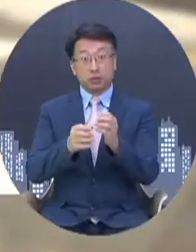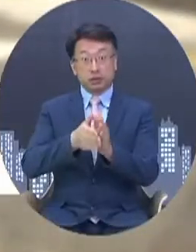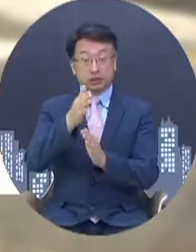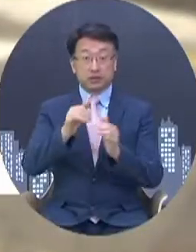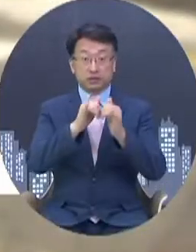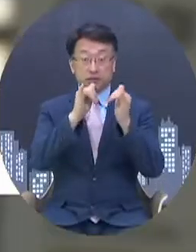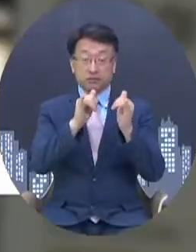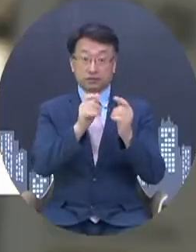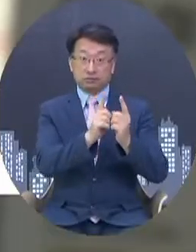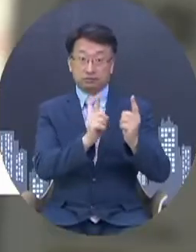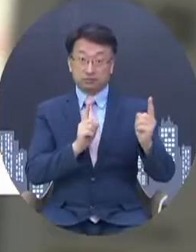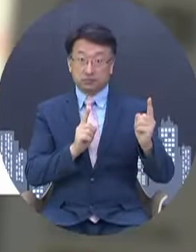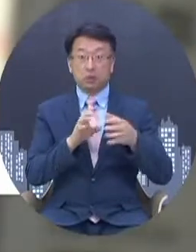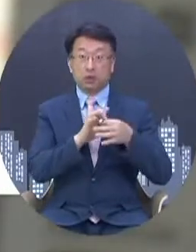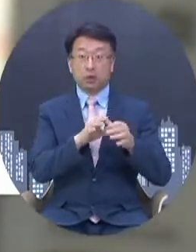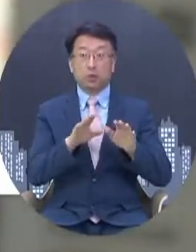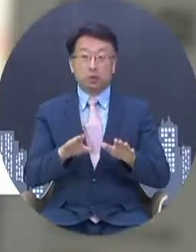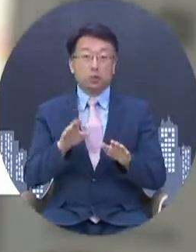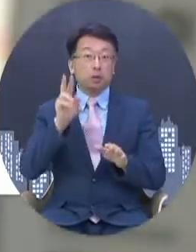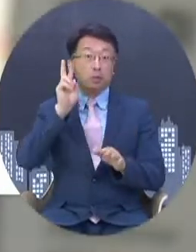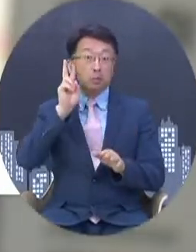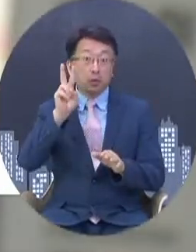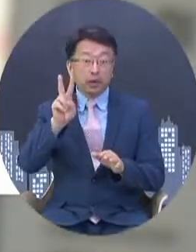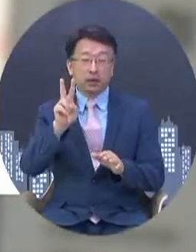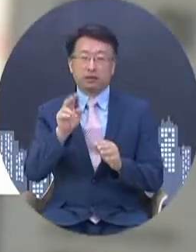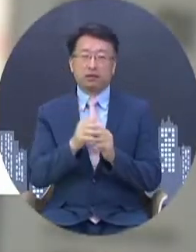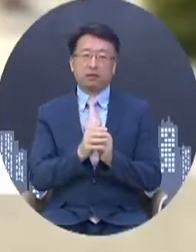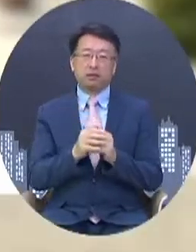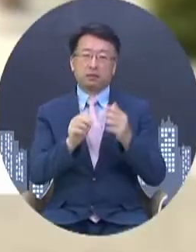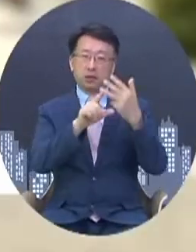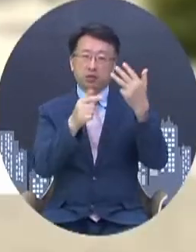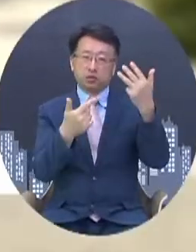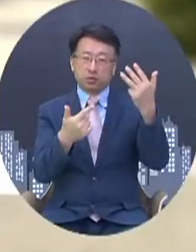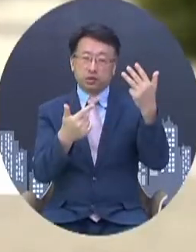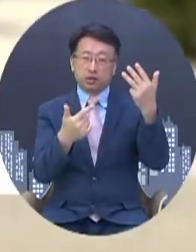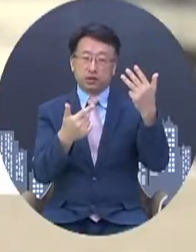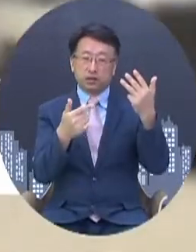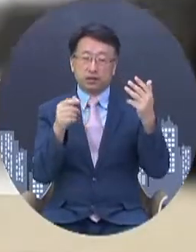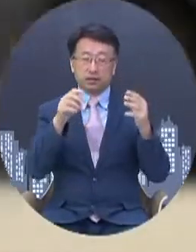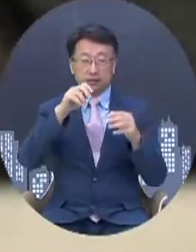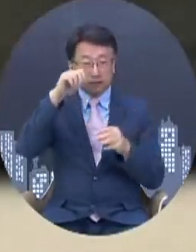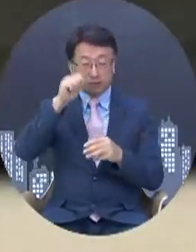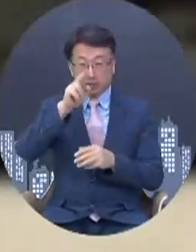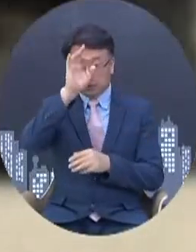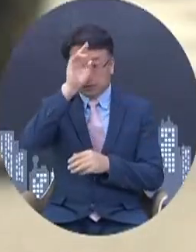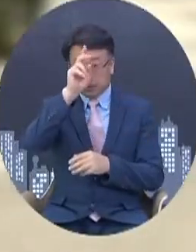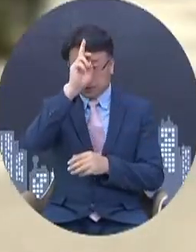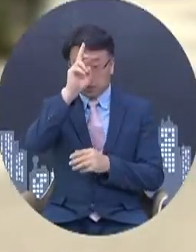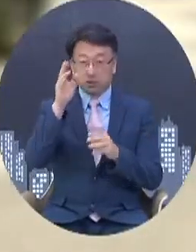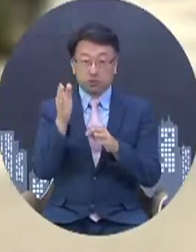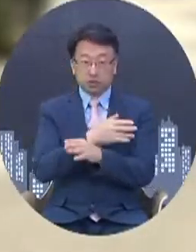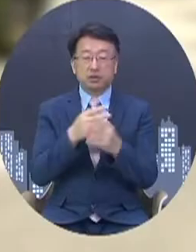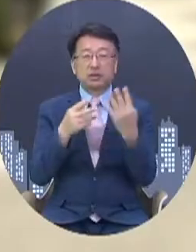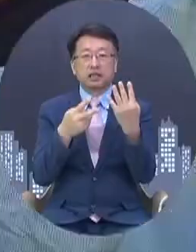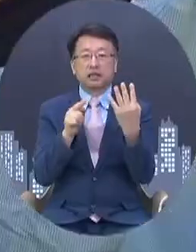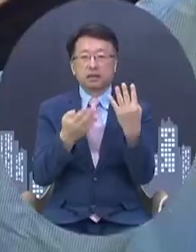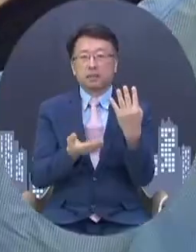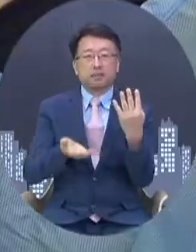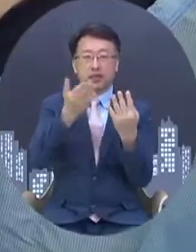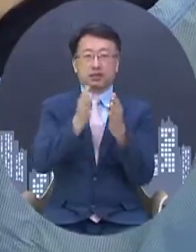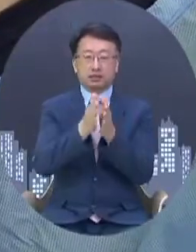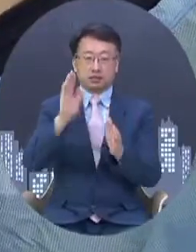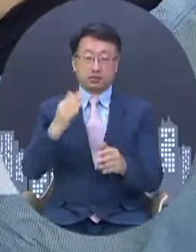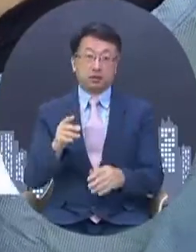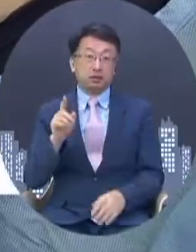창원시의 사회적 거리두기가 모레 0시부터 16일까지 11일 동안 4단계로 격상됩니다. 어제